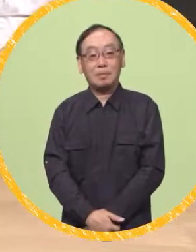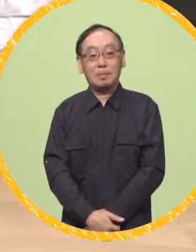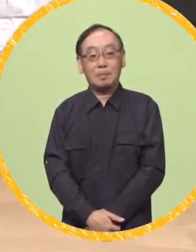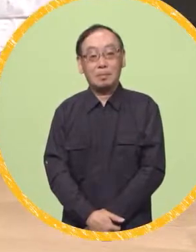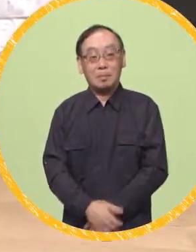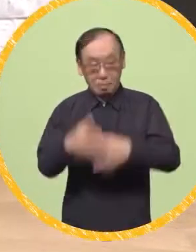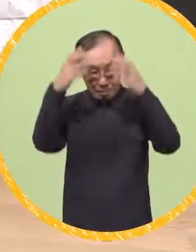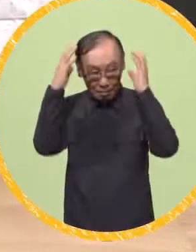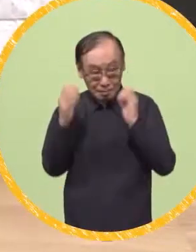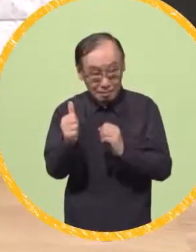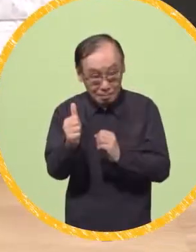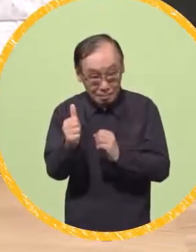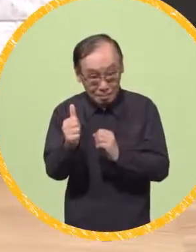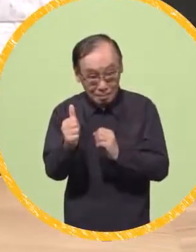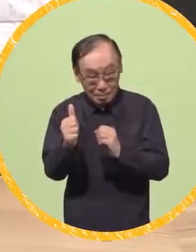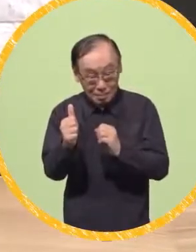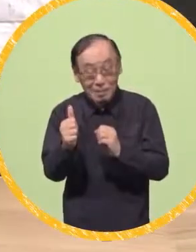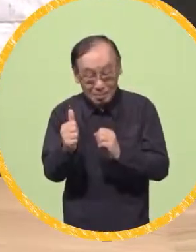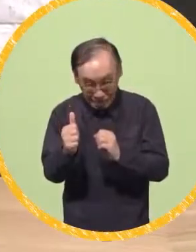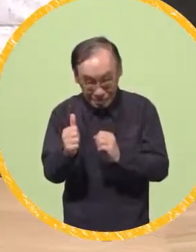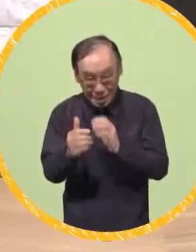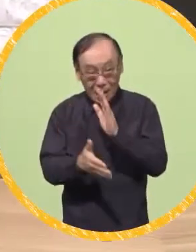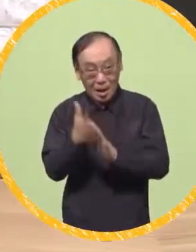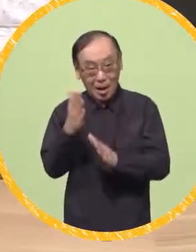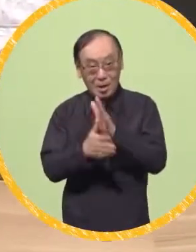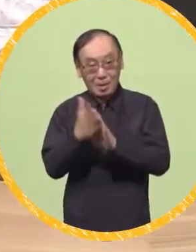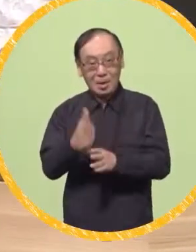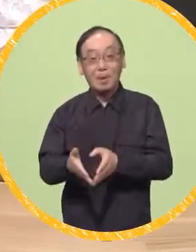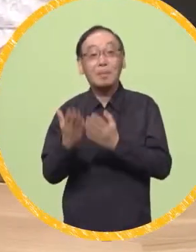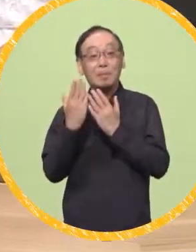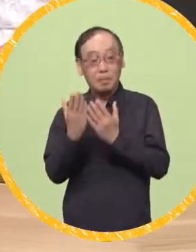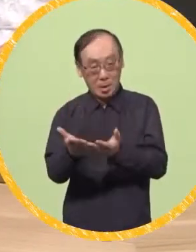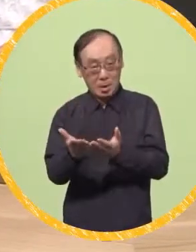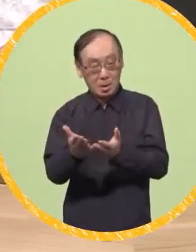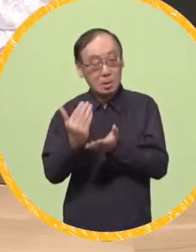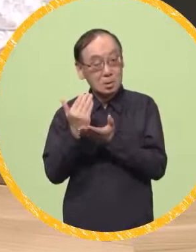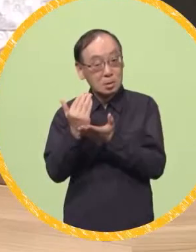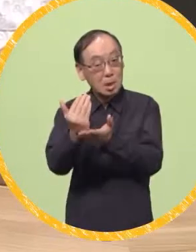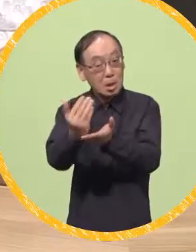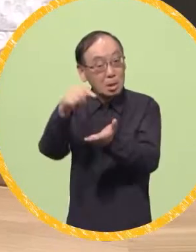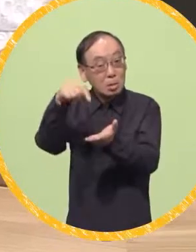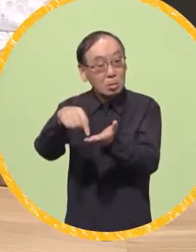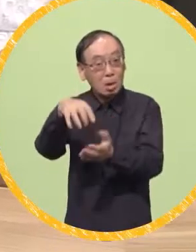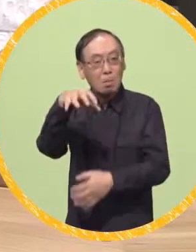さパダンセーリング